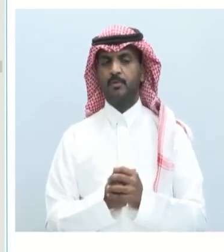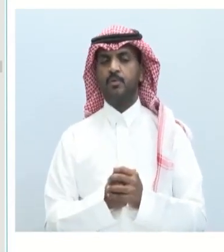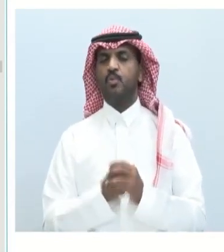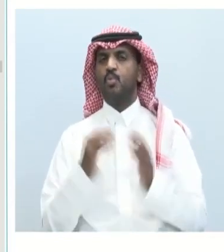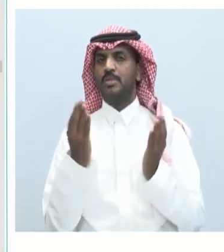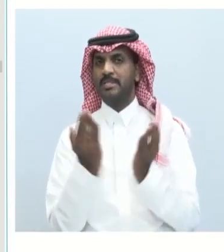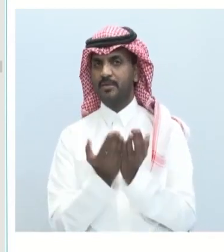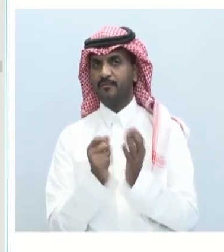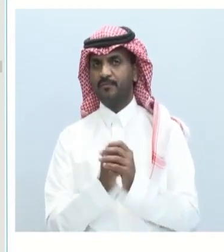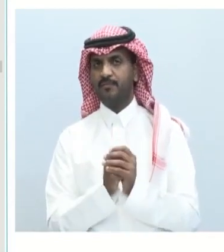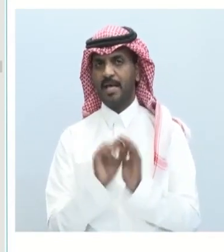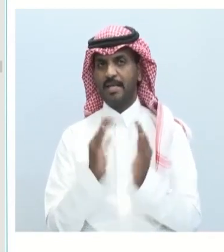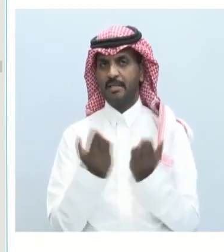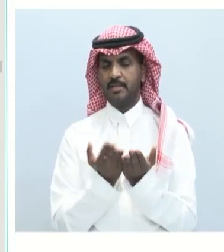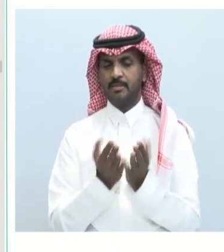الدراسي